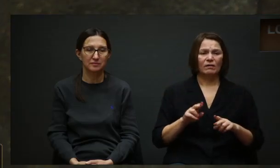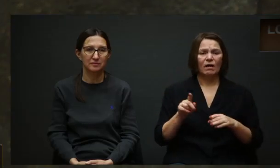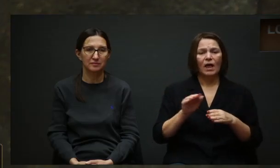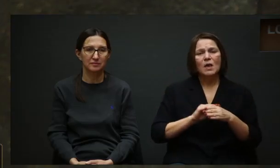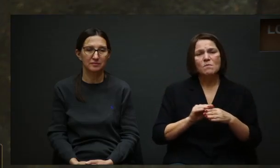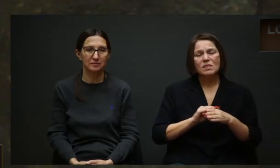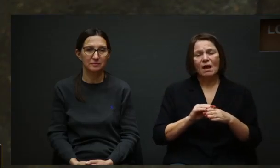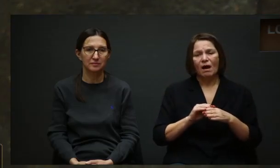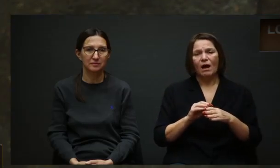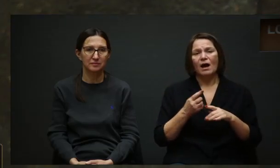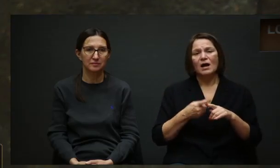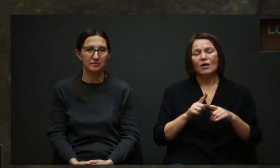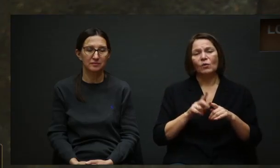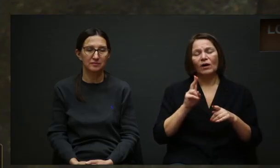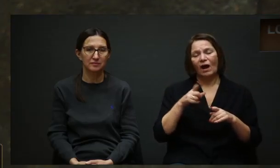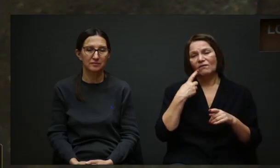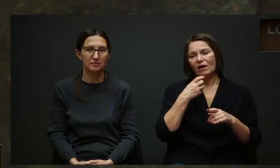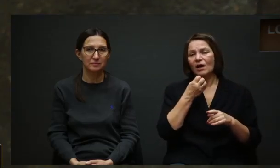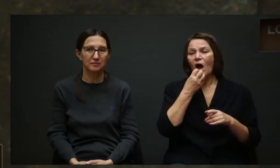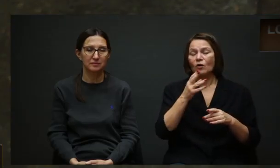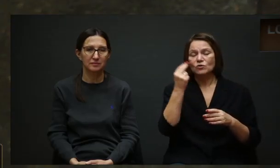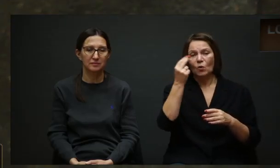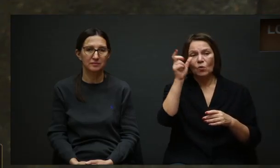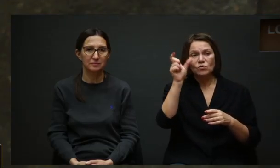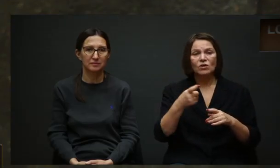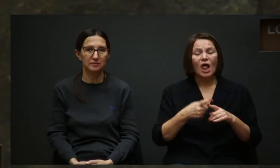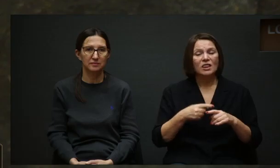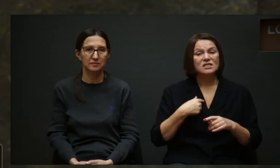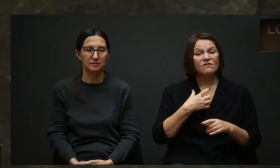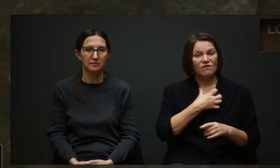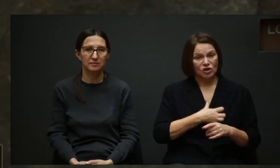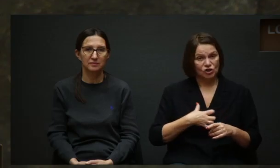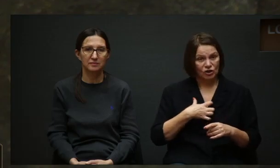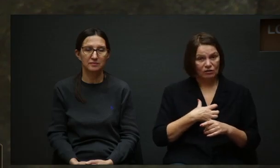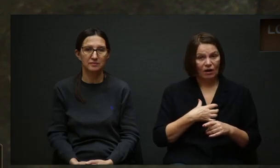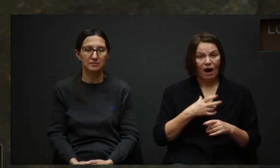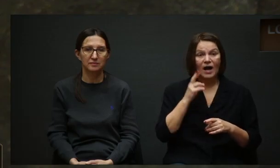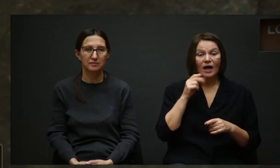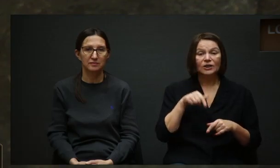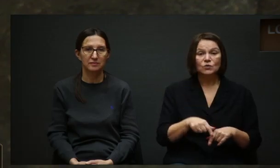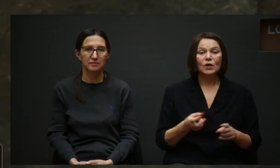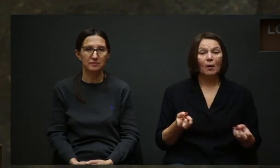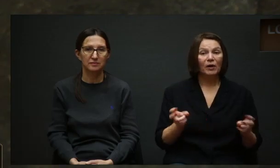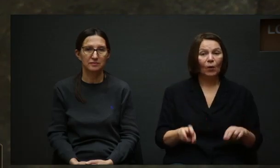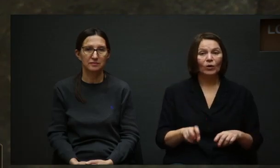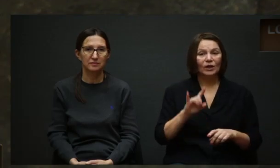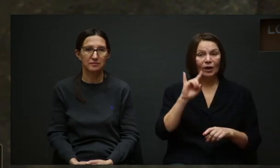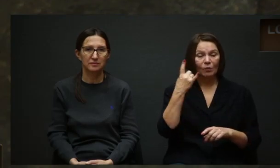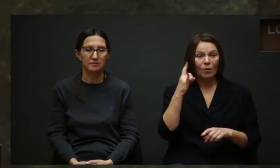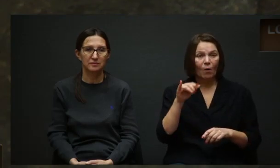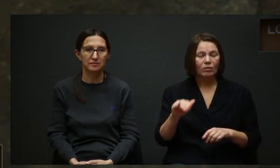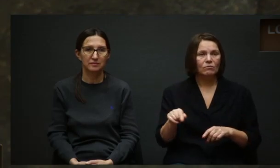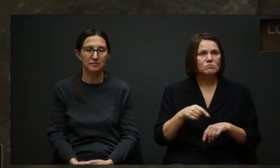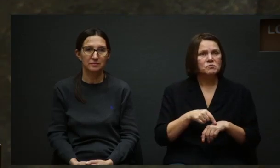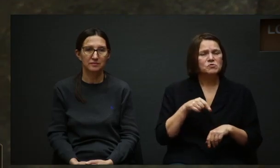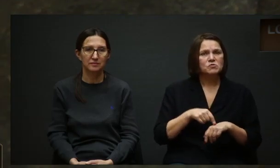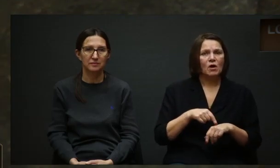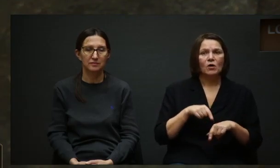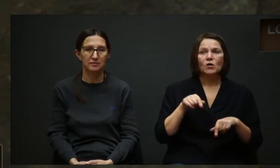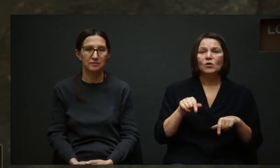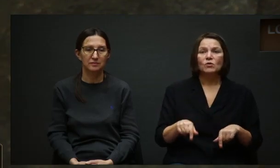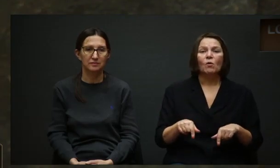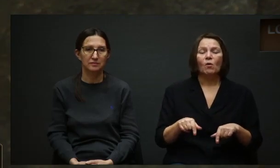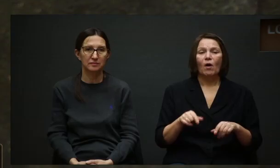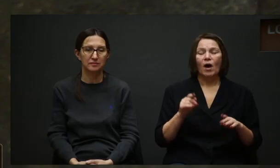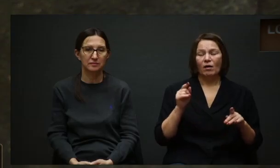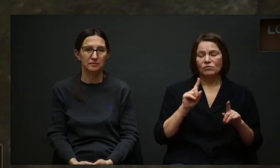как говорят, хороших художников, для нас очень важны, то когда сюда приходит ребенок, он ощущает вот именно то самое, о чем